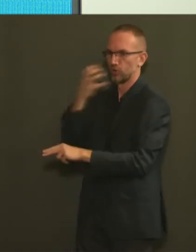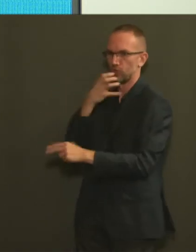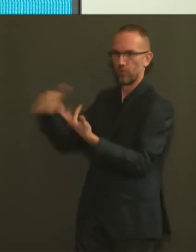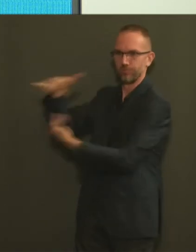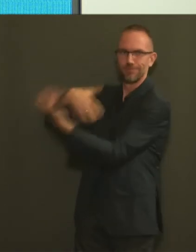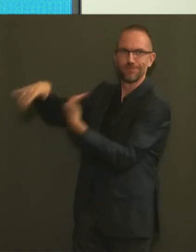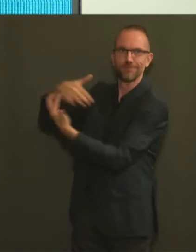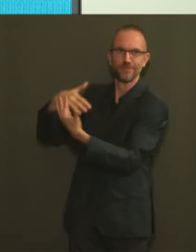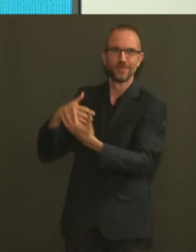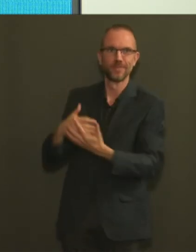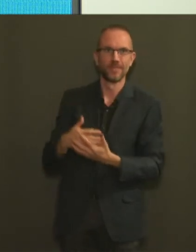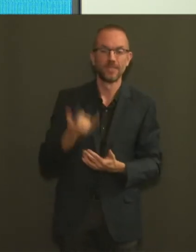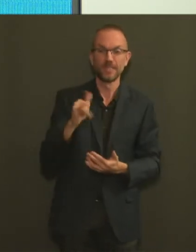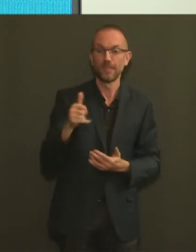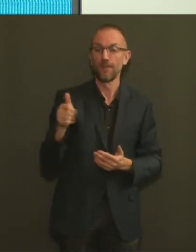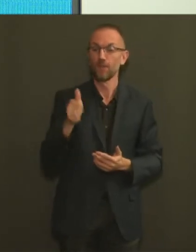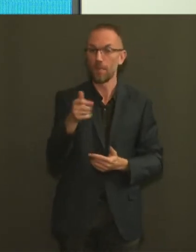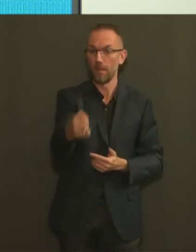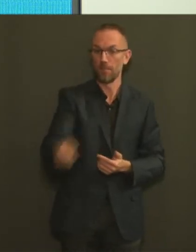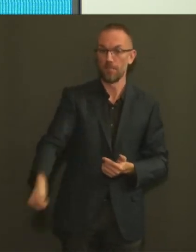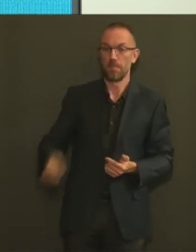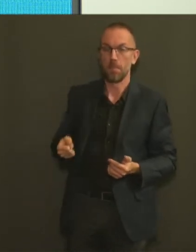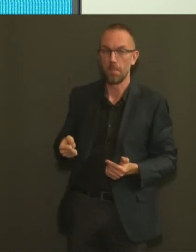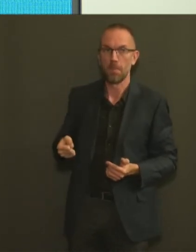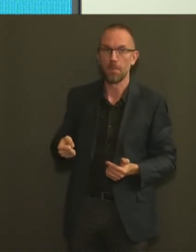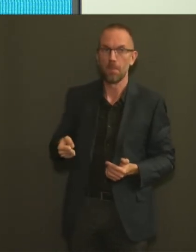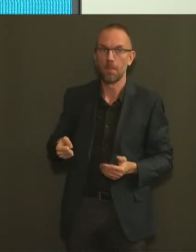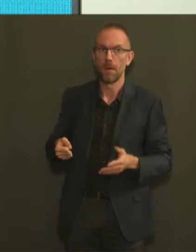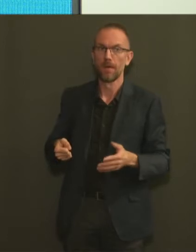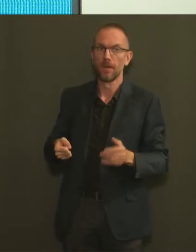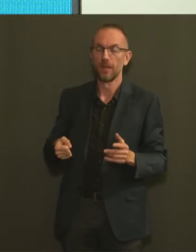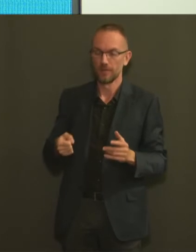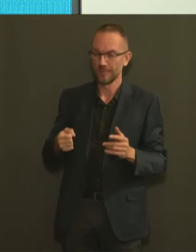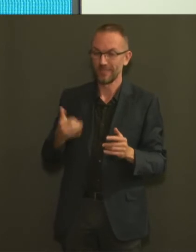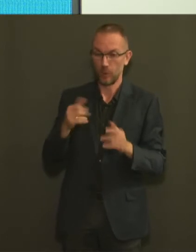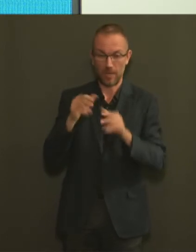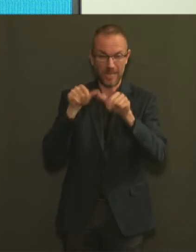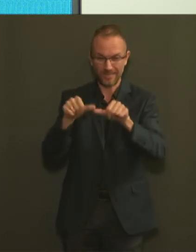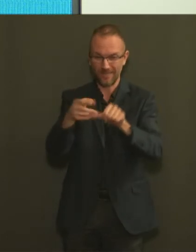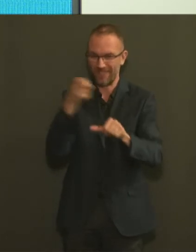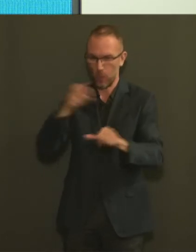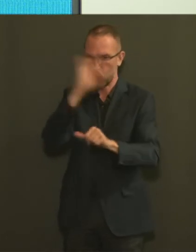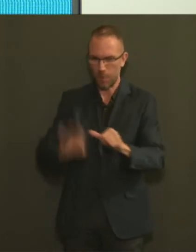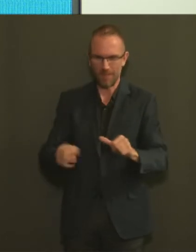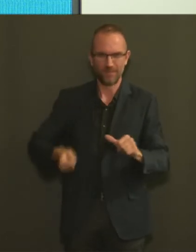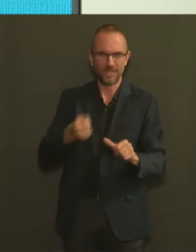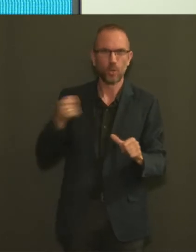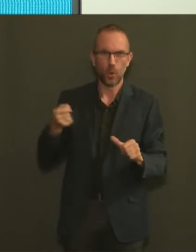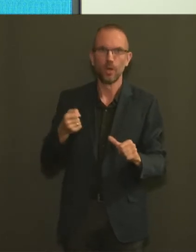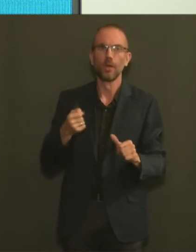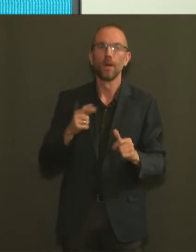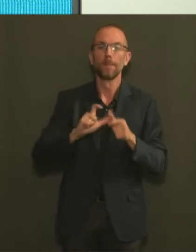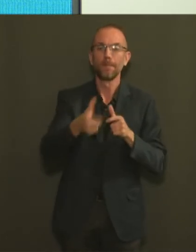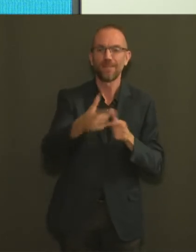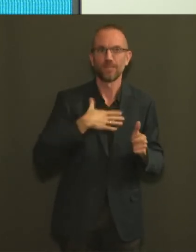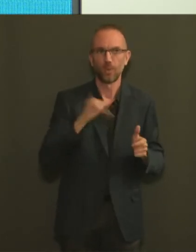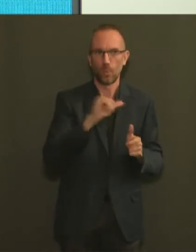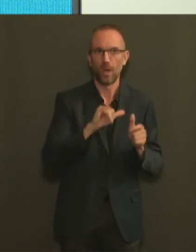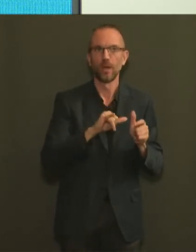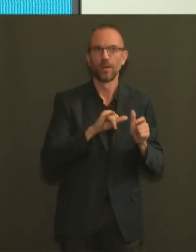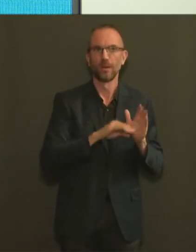effectivement à la sortie de ces quinze jours une évolution de la courbe qui soient favorables et qui permettent d'éviter